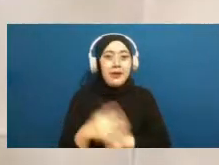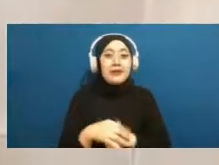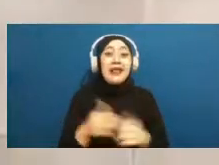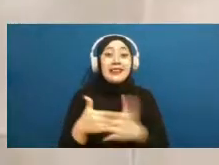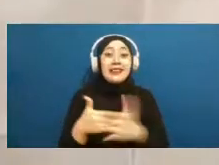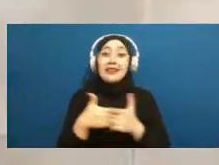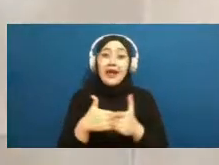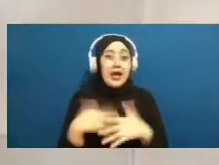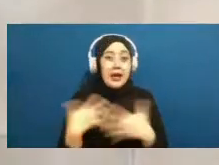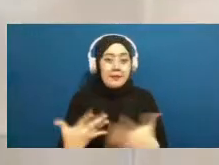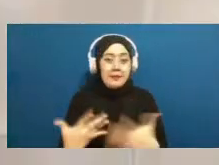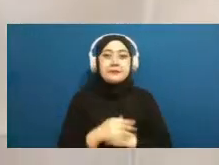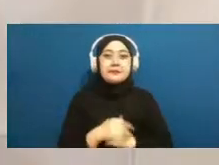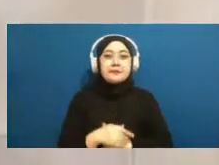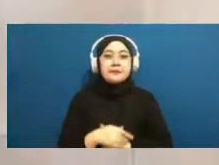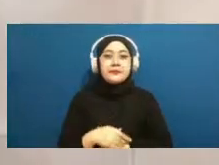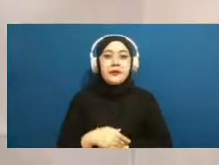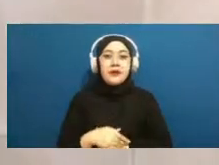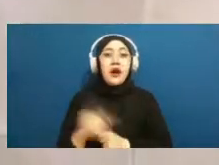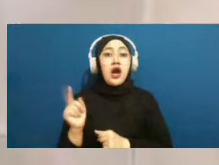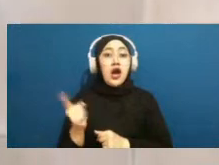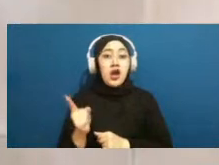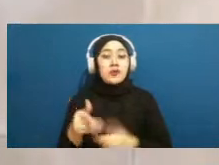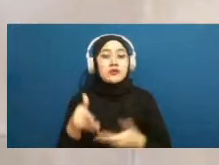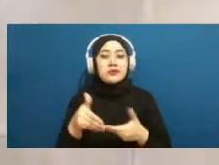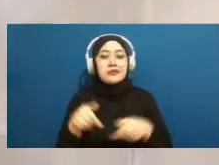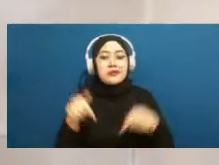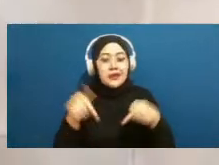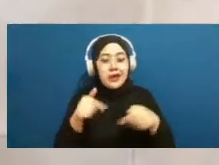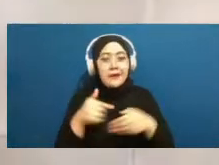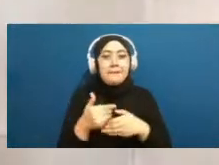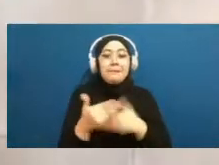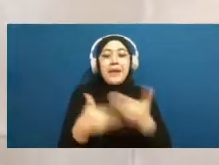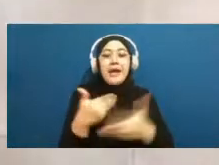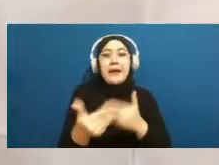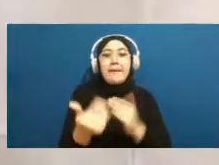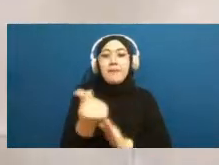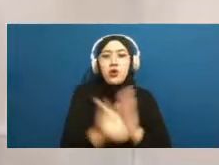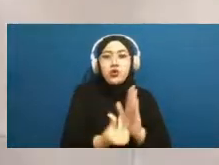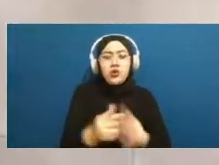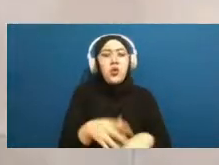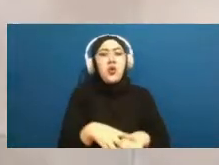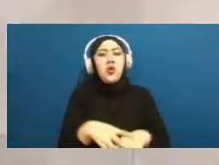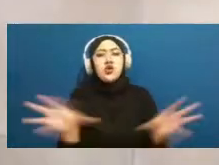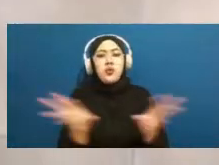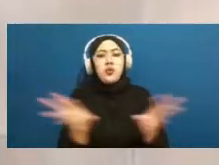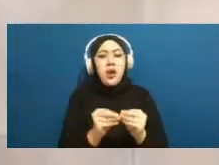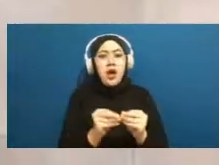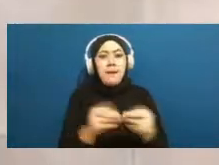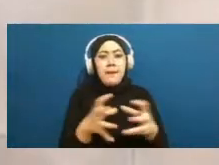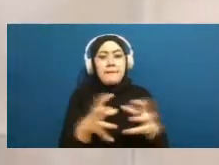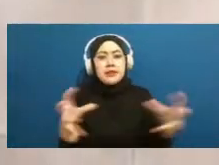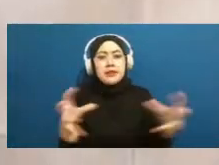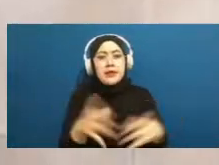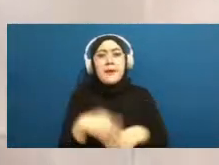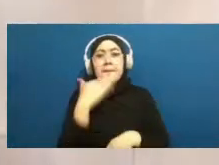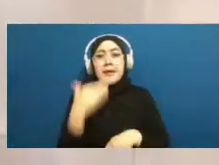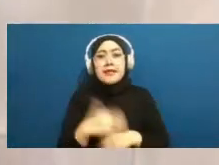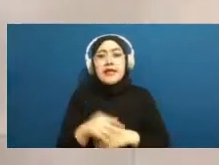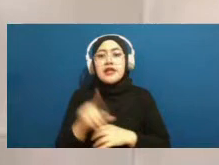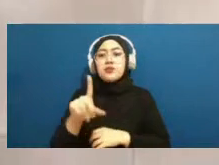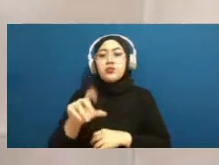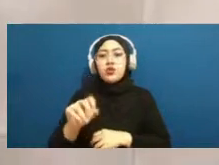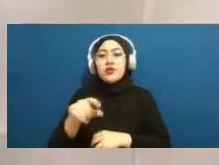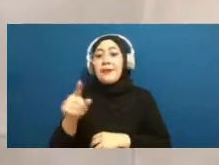adalah kalau misalnya sekarang itu kan biaya produksi jadi terlihat paling besar biasanya. Karena biaya marketing itu biasanya sekitar 10% sampai